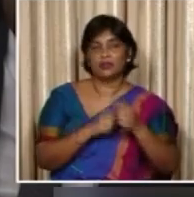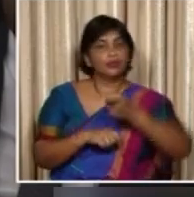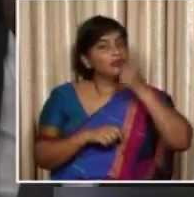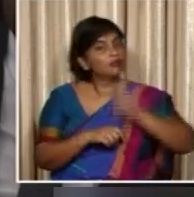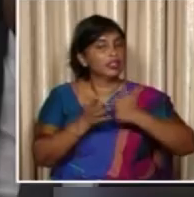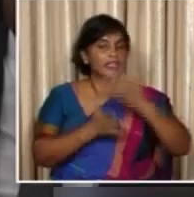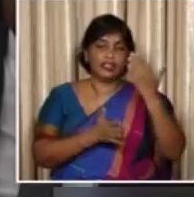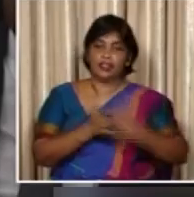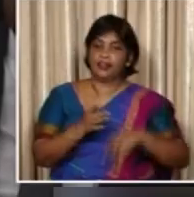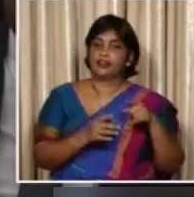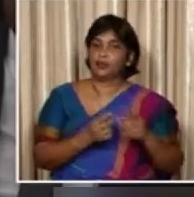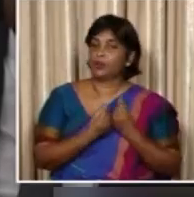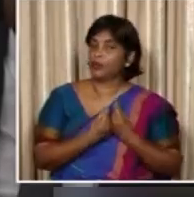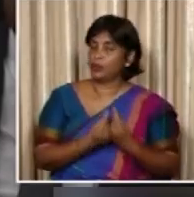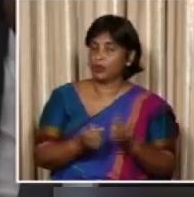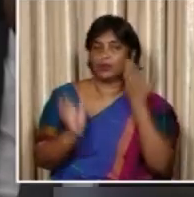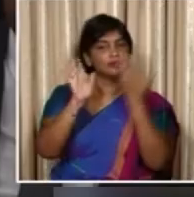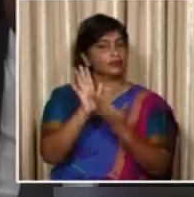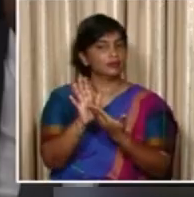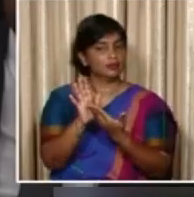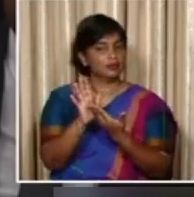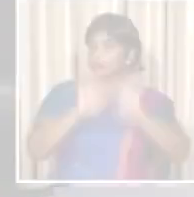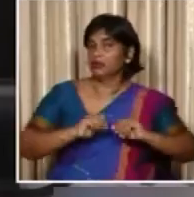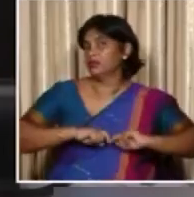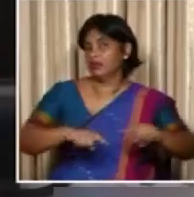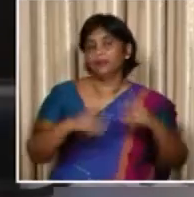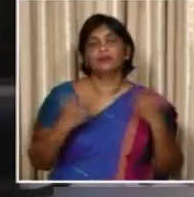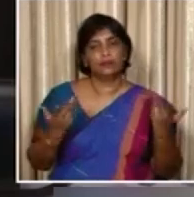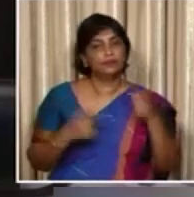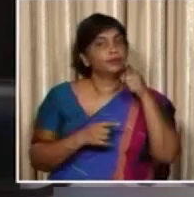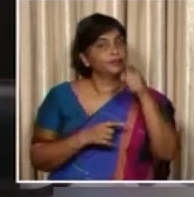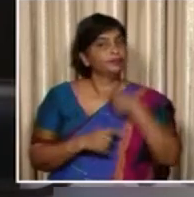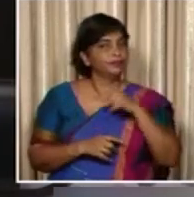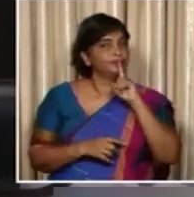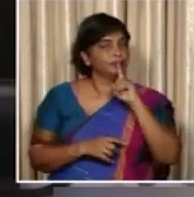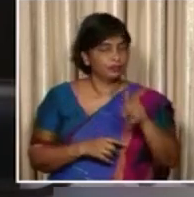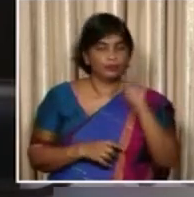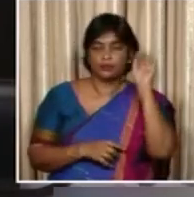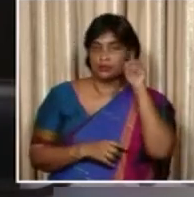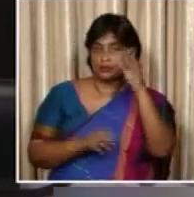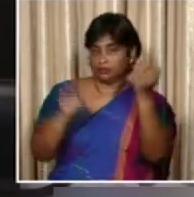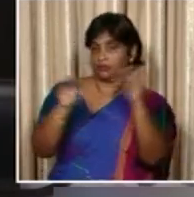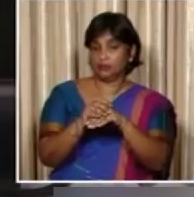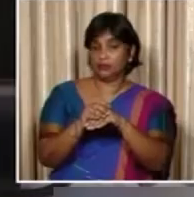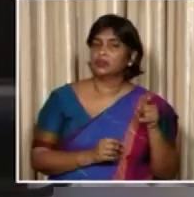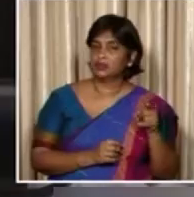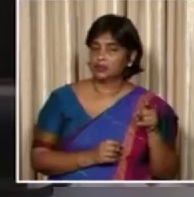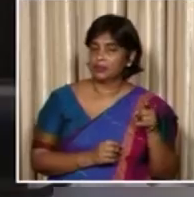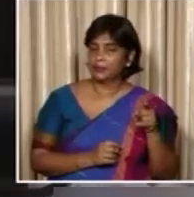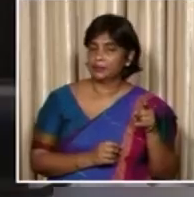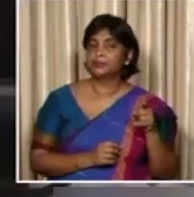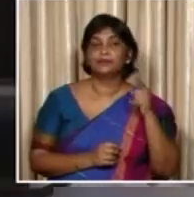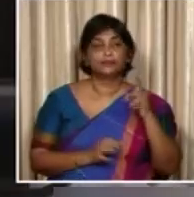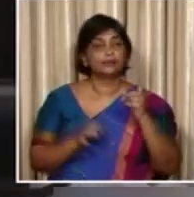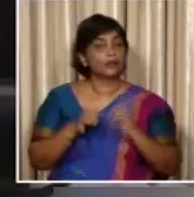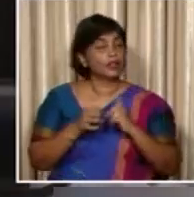සහිත වාර්තාවක් කඩිනමින් ඉදිරිපත් කිරීමට නියමිතයි. ඔබතුමාගෙන් මම අහන්නේ ඔබතුමා මැදිහත්වීමක් කරා කියලා කිව්වා. නමුත් මේ